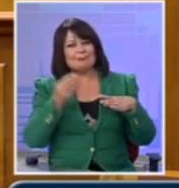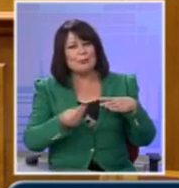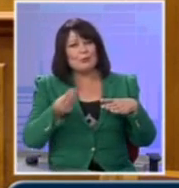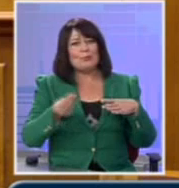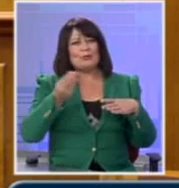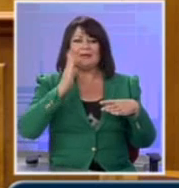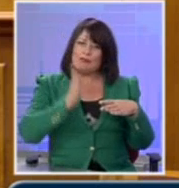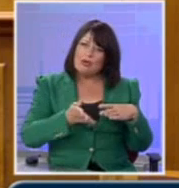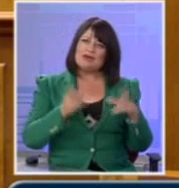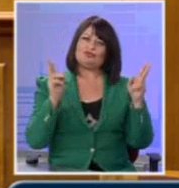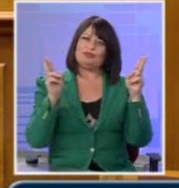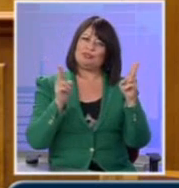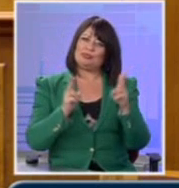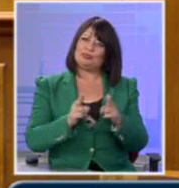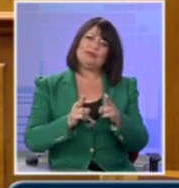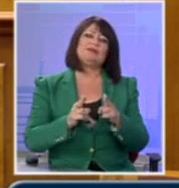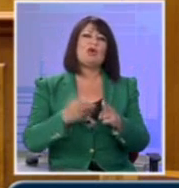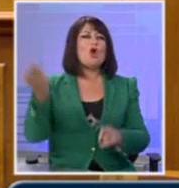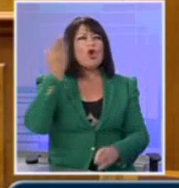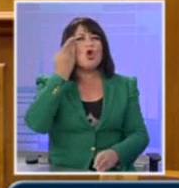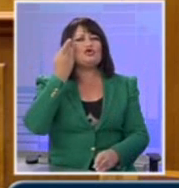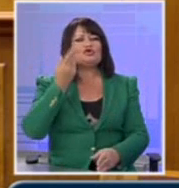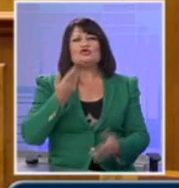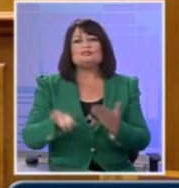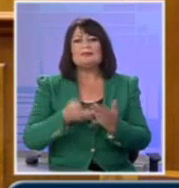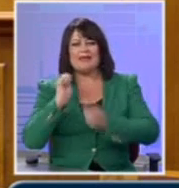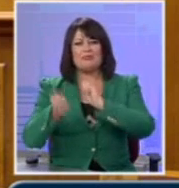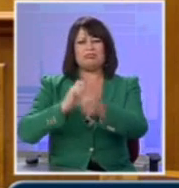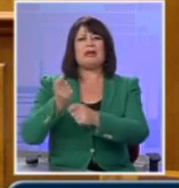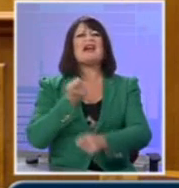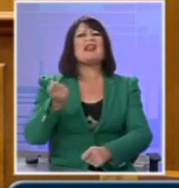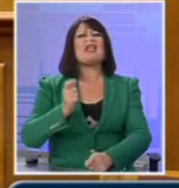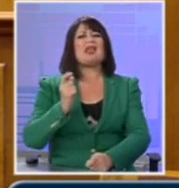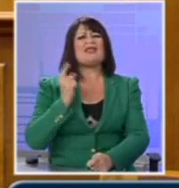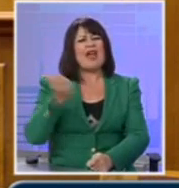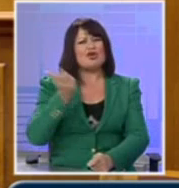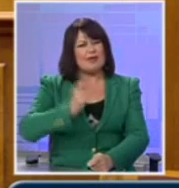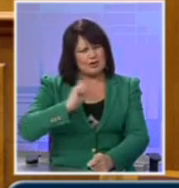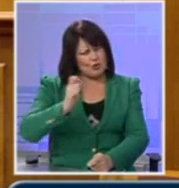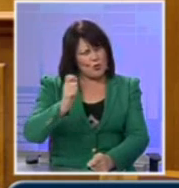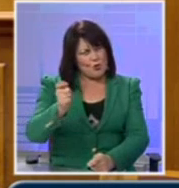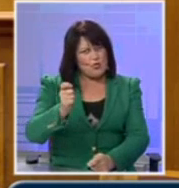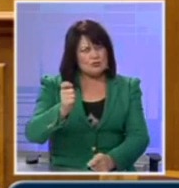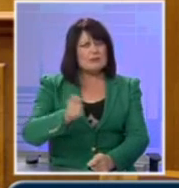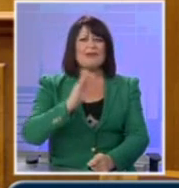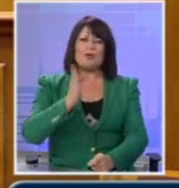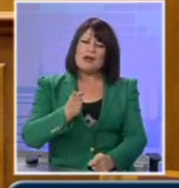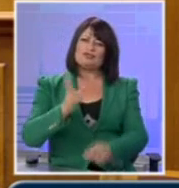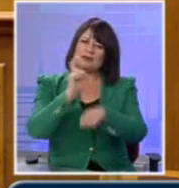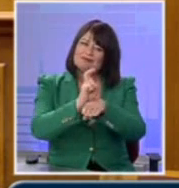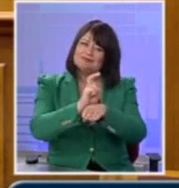μειώσουν μέσω της μείωσης μάλλον του κόστους εξυπηρέτησης και κατά συνέπεια έτσι να ενισχύσουν πάλι